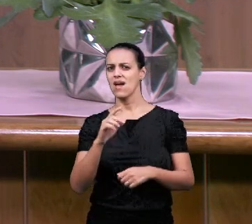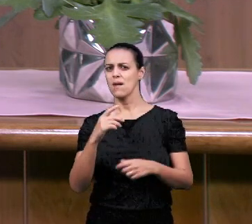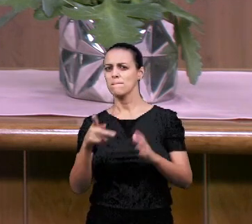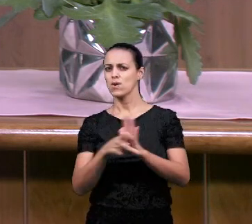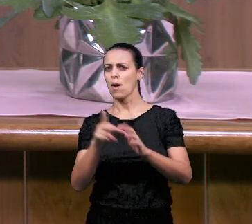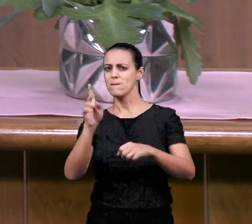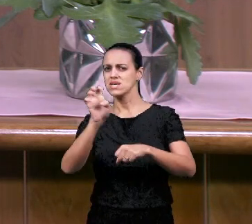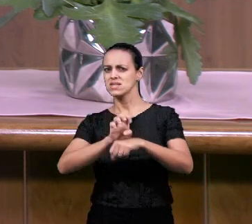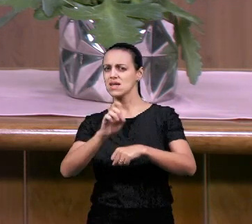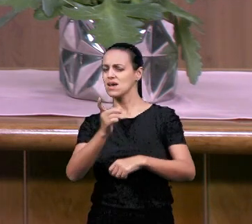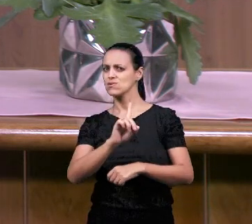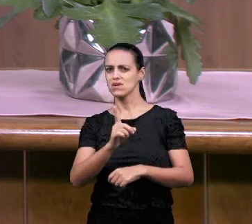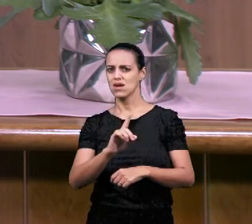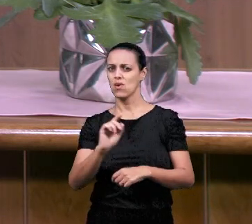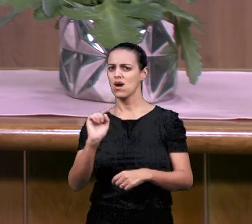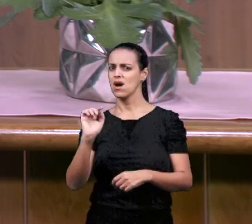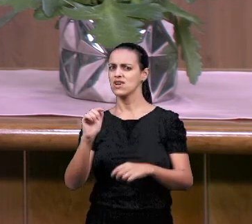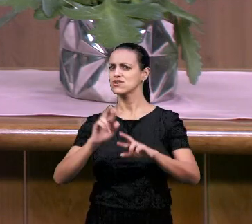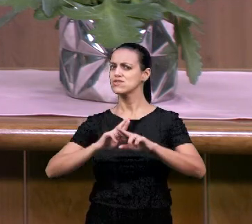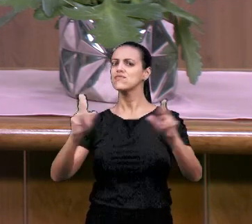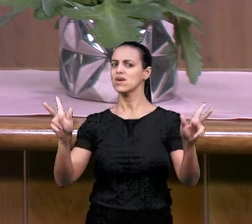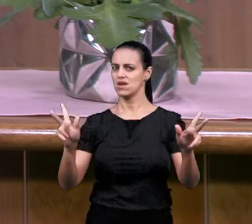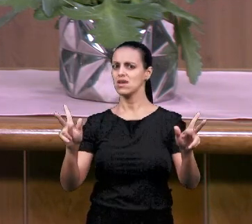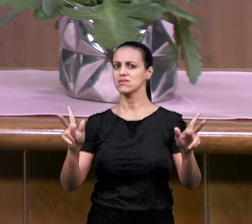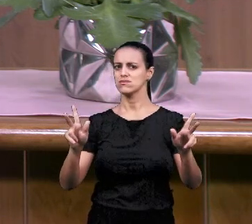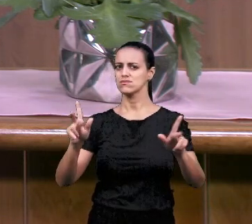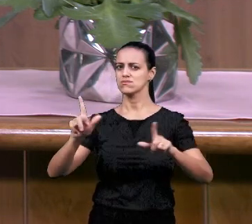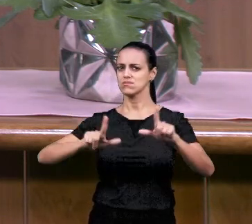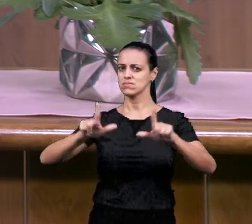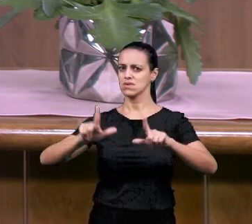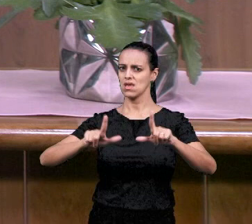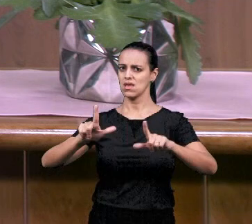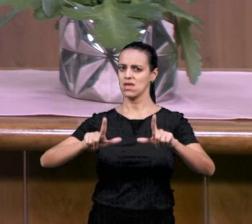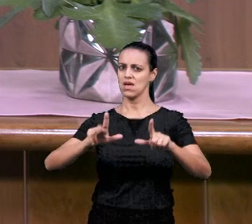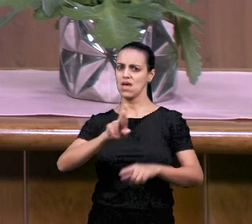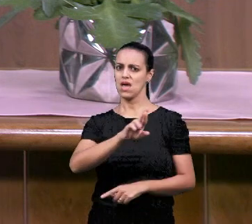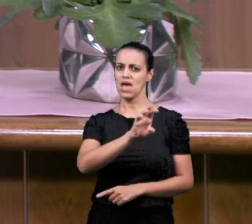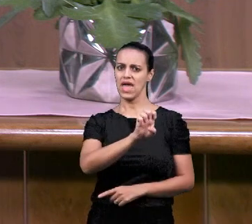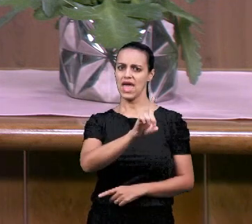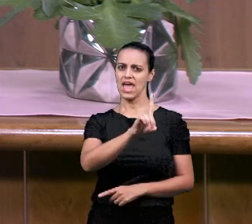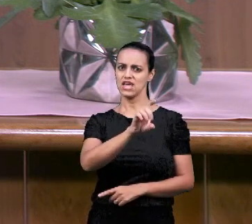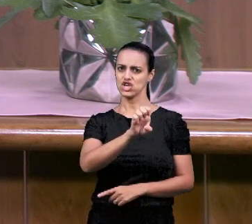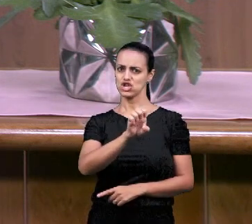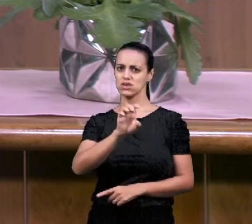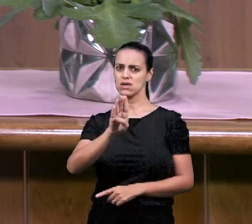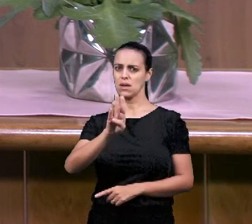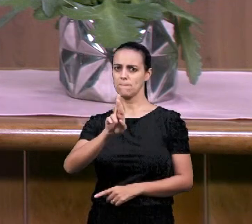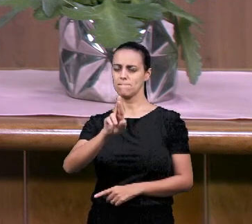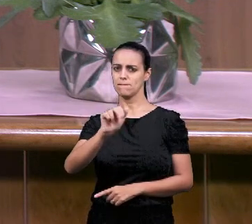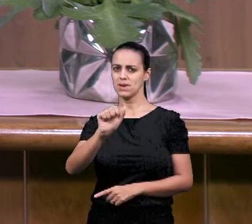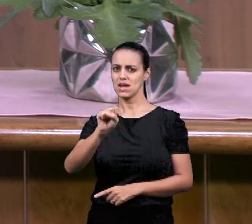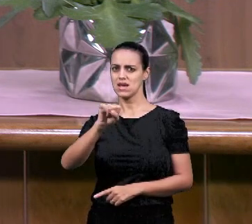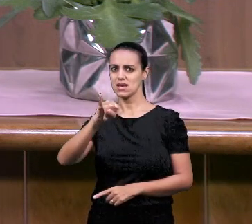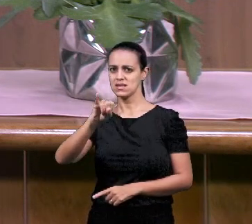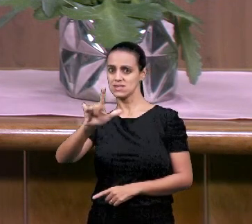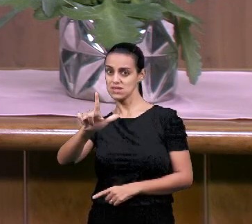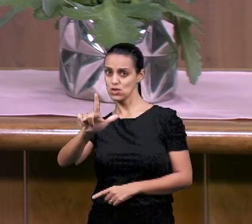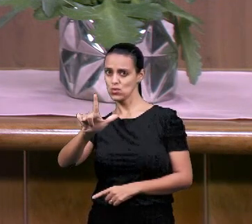de l'État et du Brésil, mais c'est une chaîne commerciale de TV qui s'appelle Rede